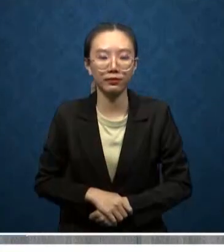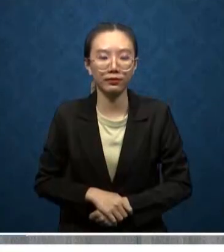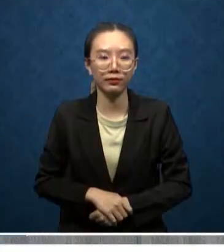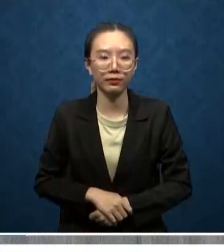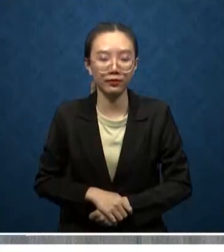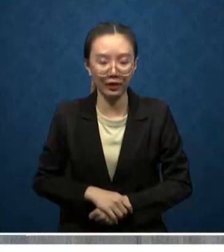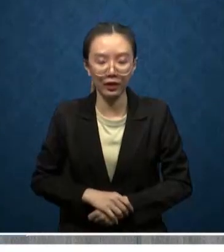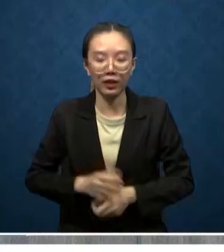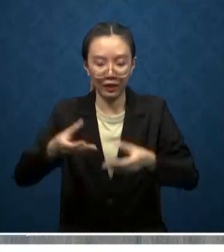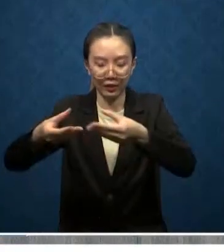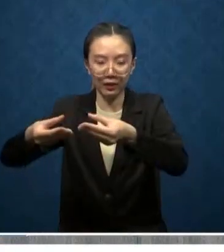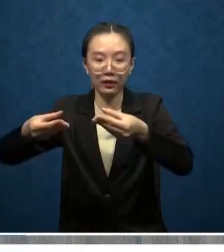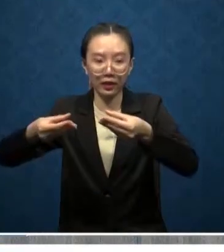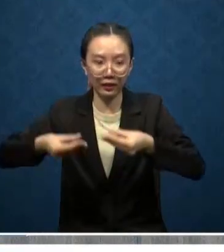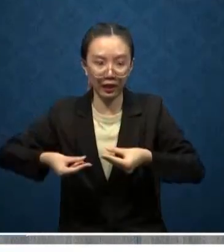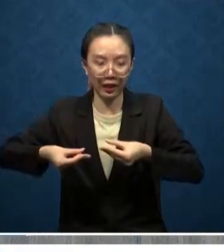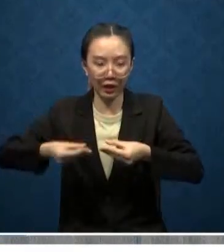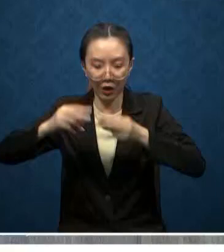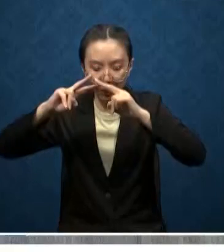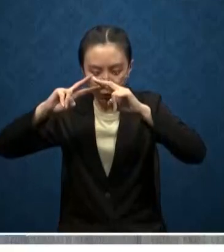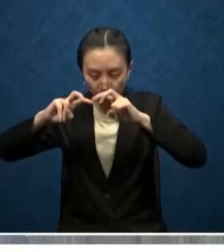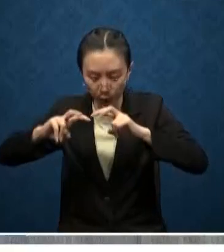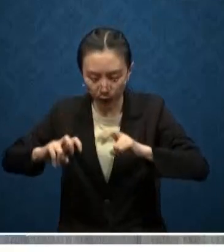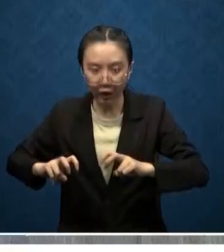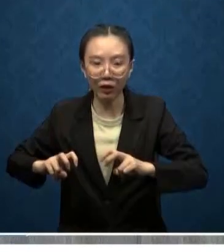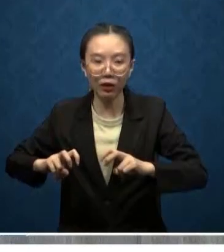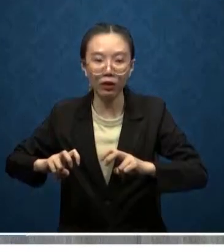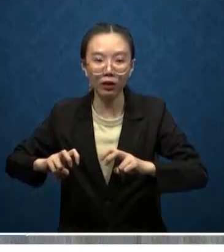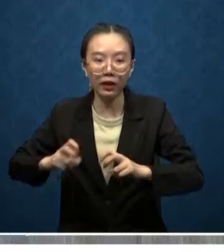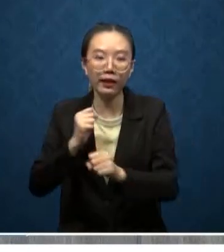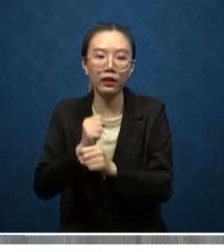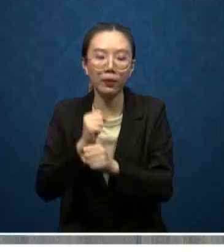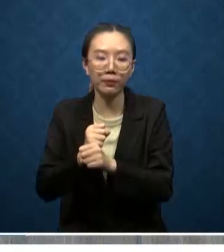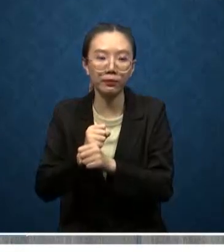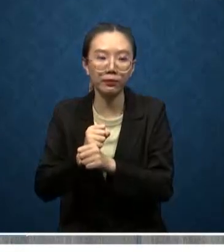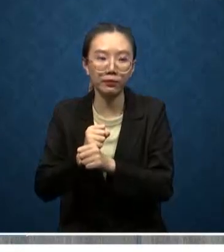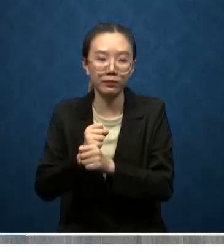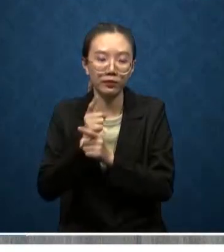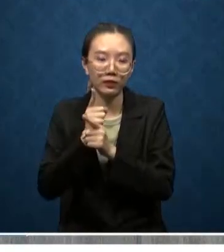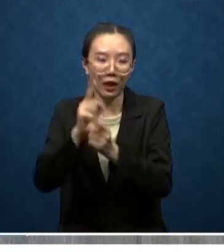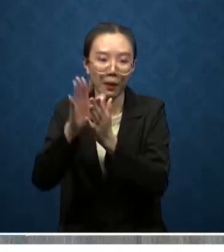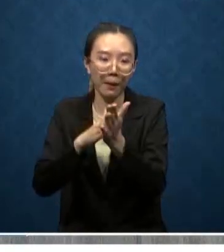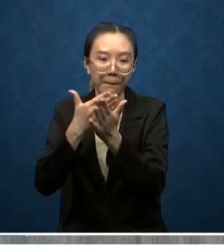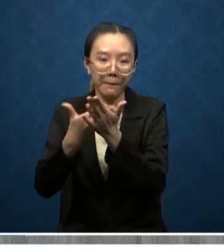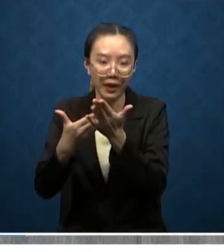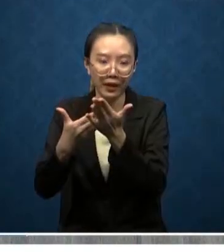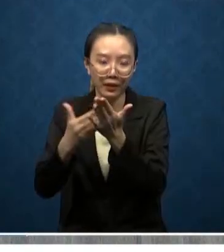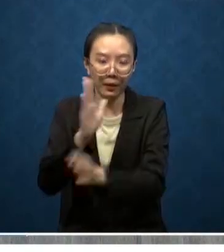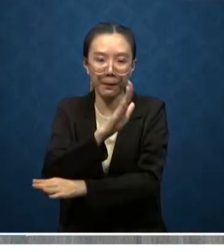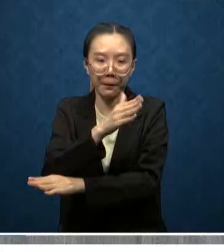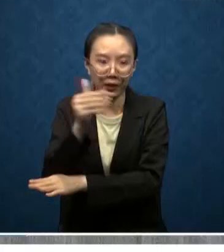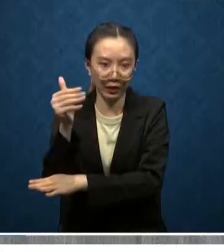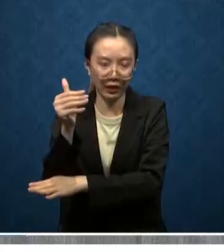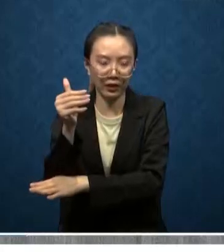และรายงานสรุปผลการศึกษาวิเคราะห์รายงานการดำเนินการตามแผนปฏิรูปประเทศ